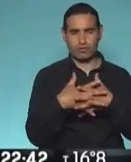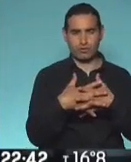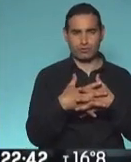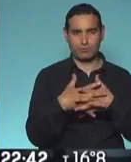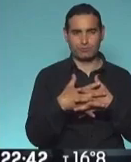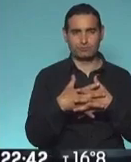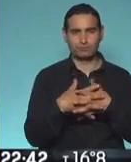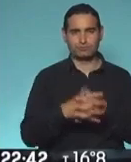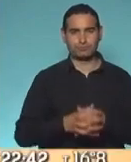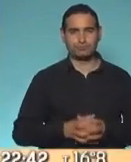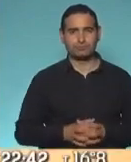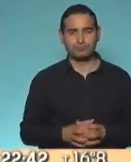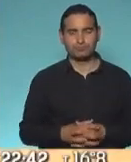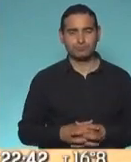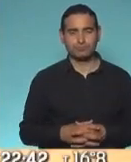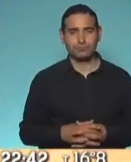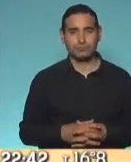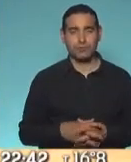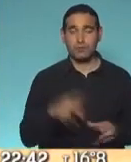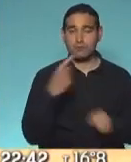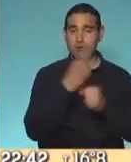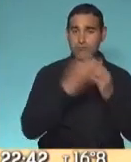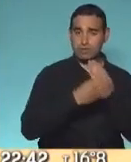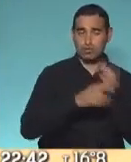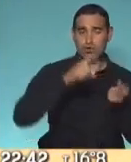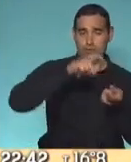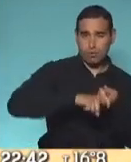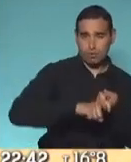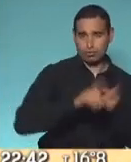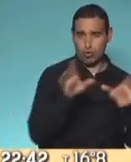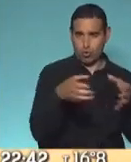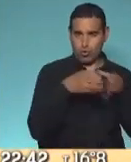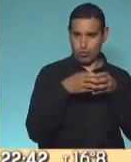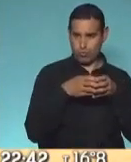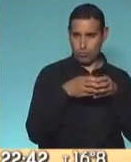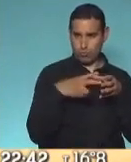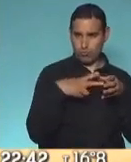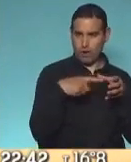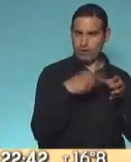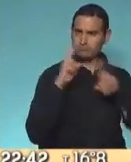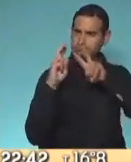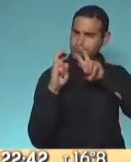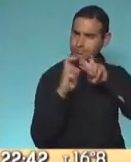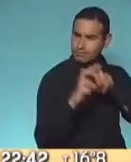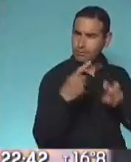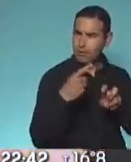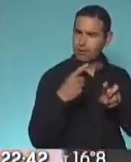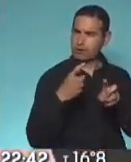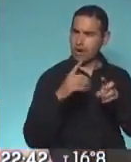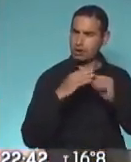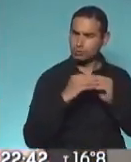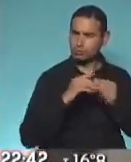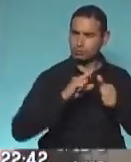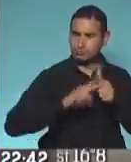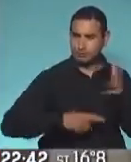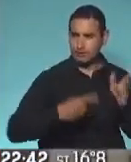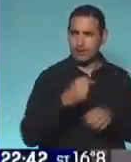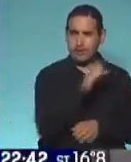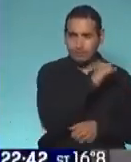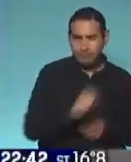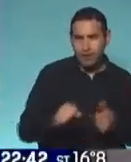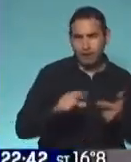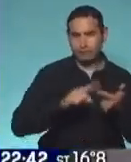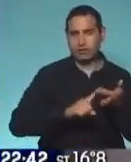אחדות אמיתית. Netanyahu, su esposa y su círculo íntimo son investigados por varios delitos: cohecho, fraude,